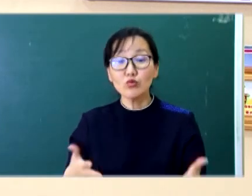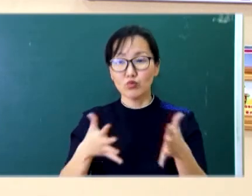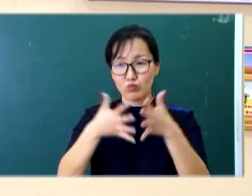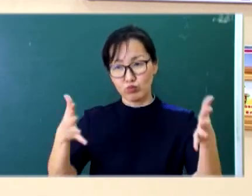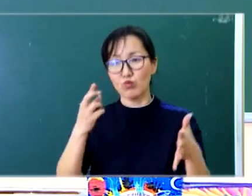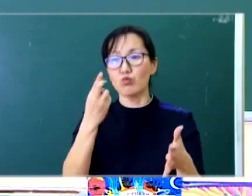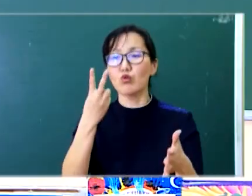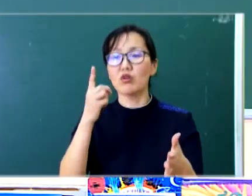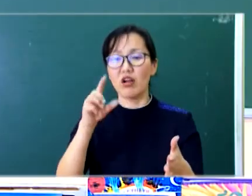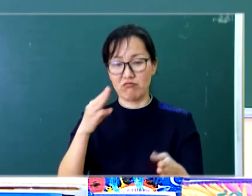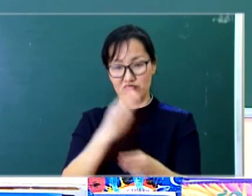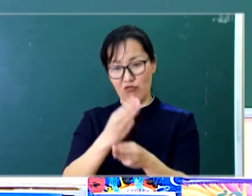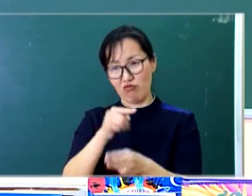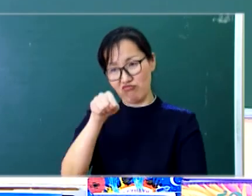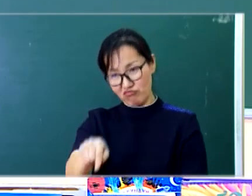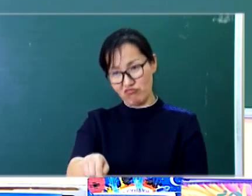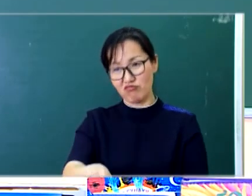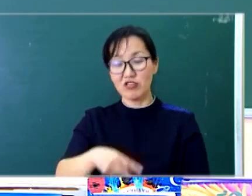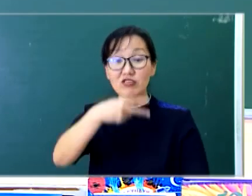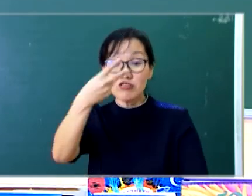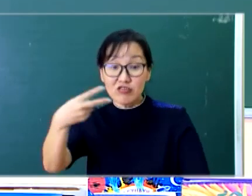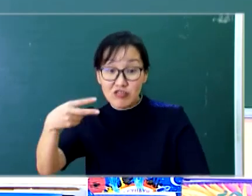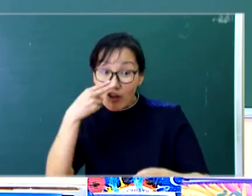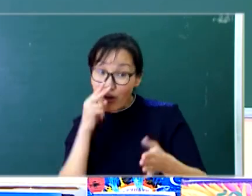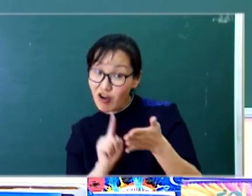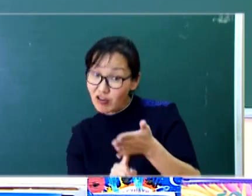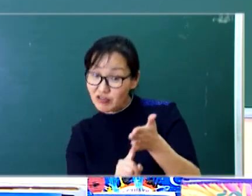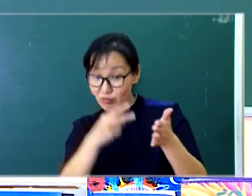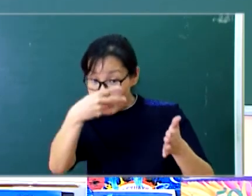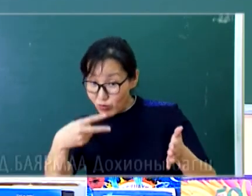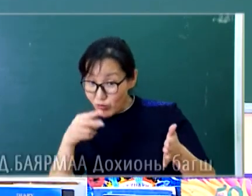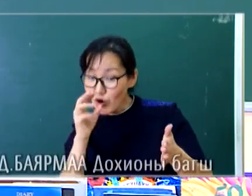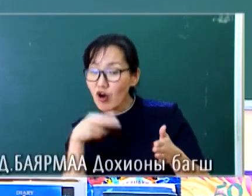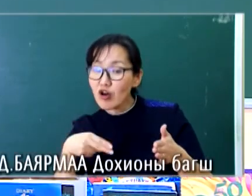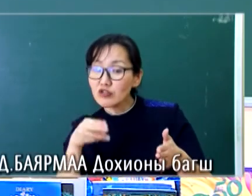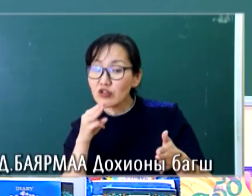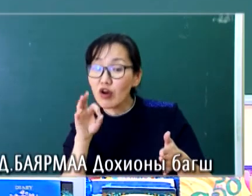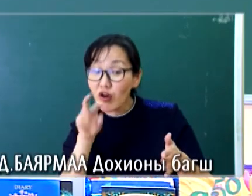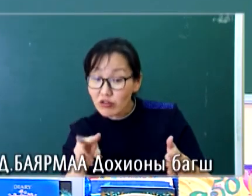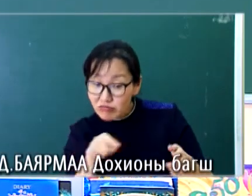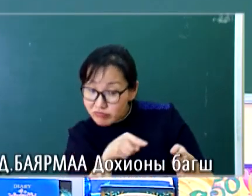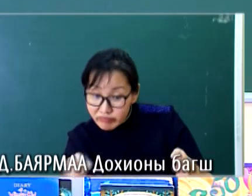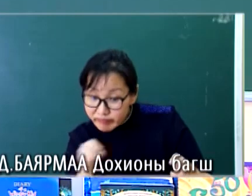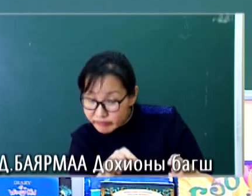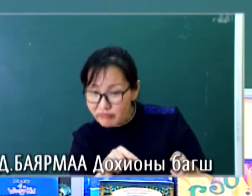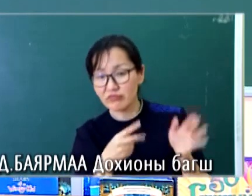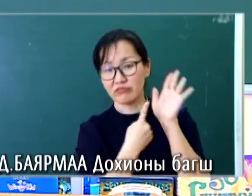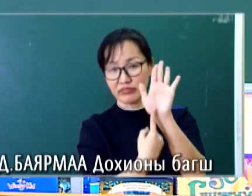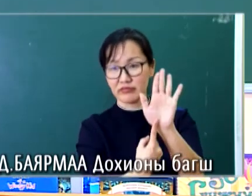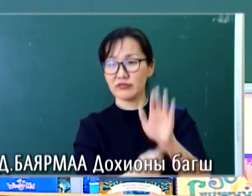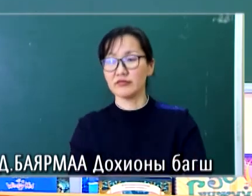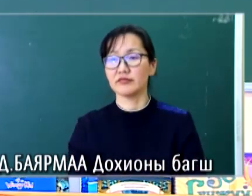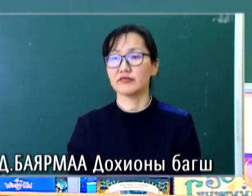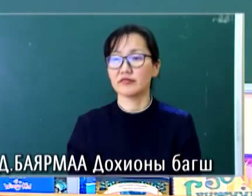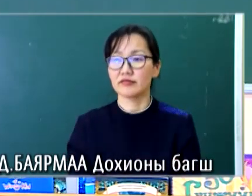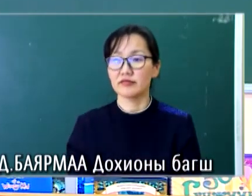цифр байна. За нэг гэсэн байна. Тэгвэл 1/2 ойрхно уу? 2/2 ойрхно уу гэдгийг тоон шулуун дээр харъя. За багш